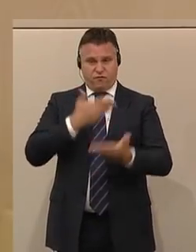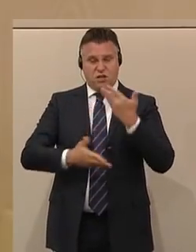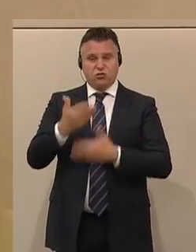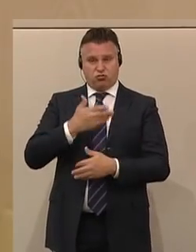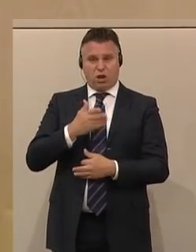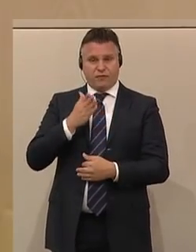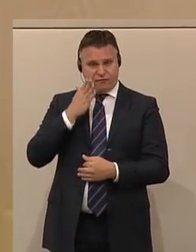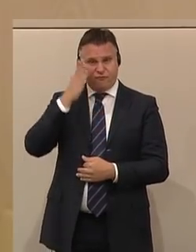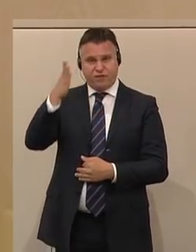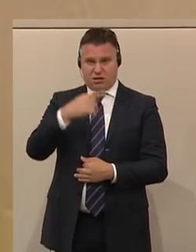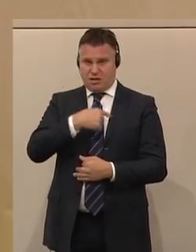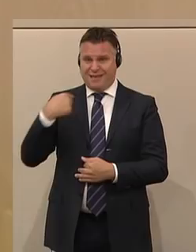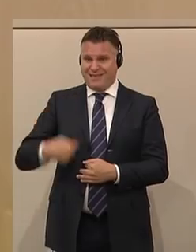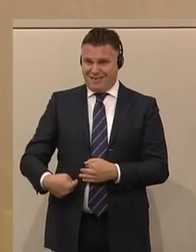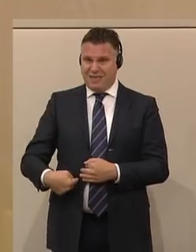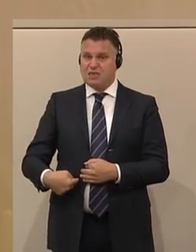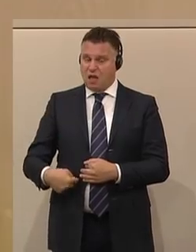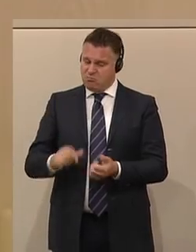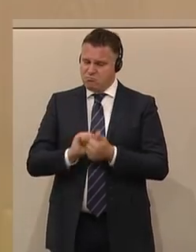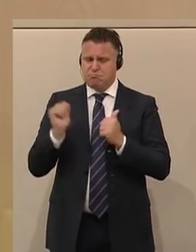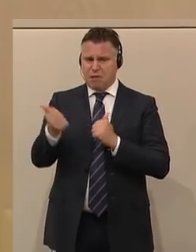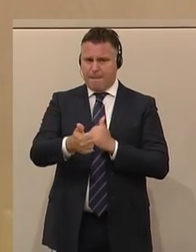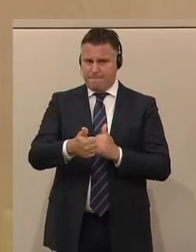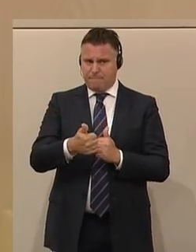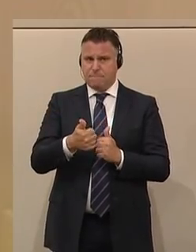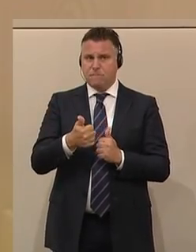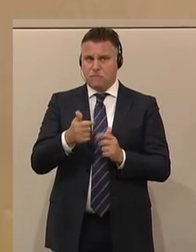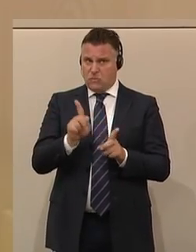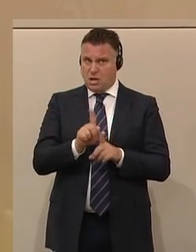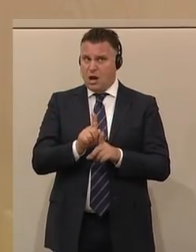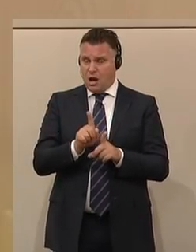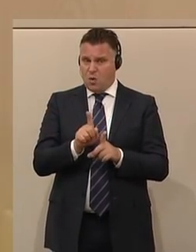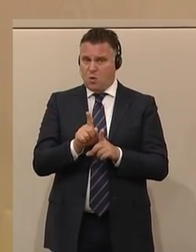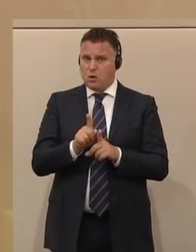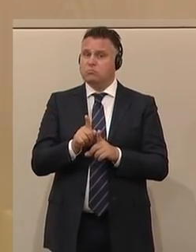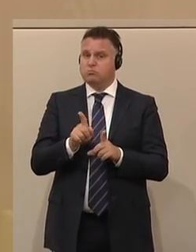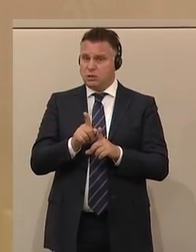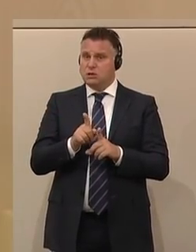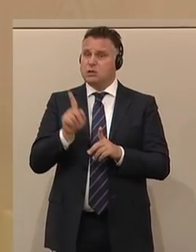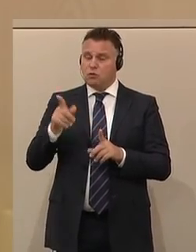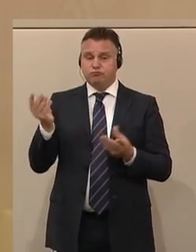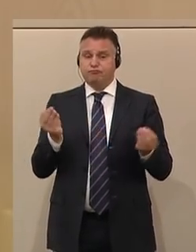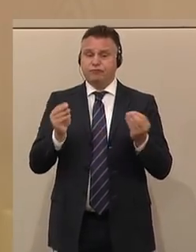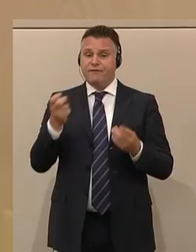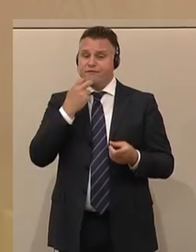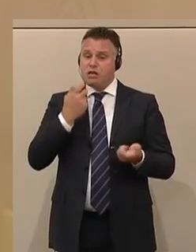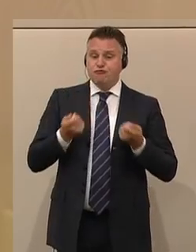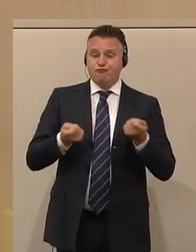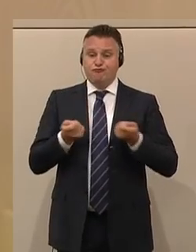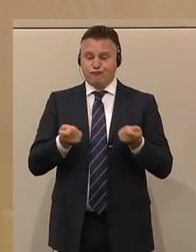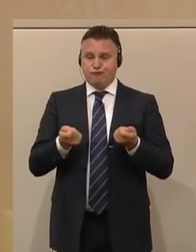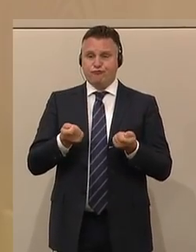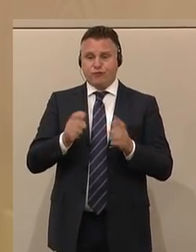Wirtschaftsnation auf diesem Planeten sein wird. Das zunehmend auch verbindet mit einem weltpolitischen Gestaltungsanspruch.